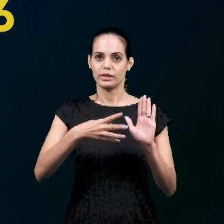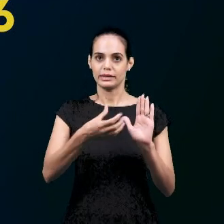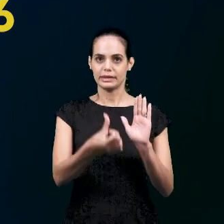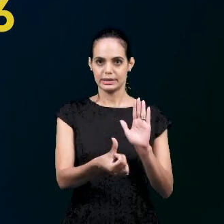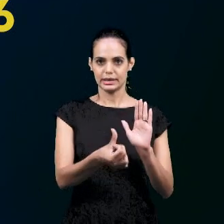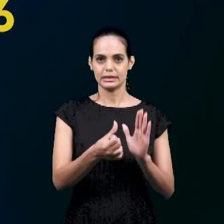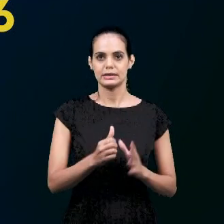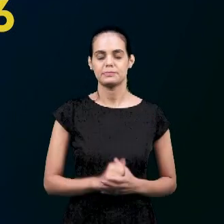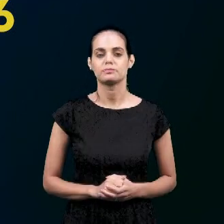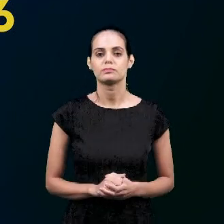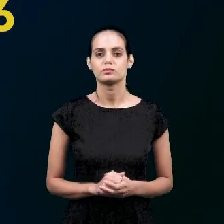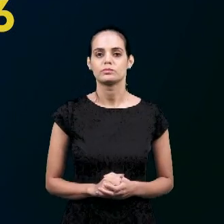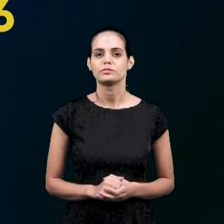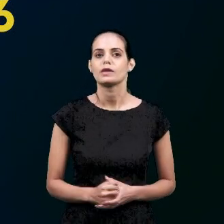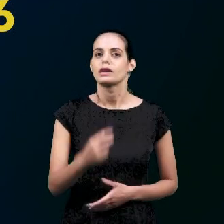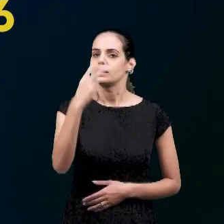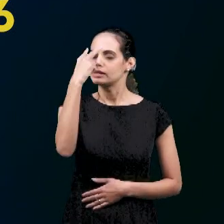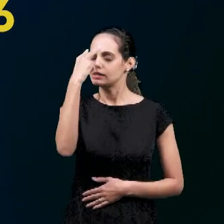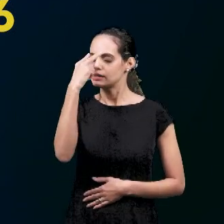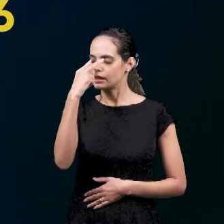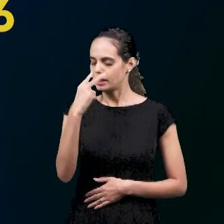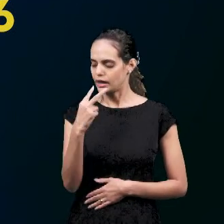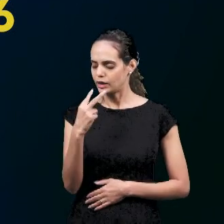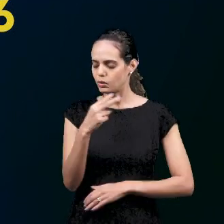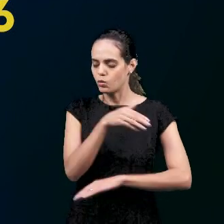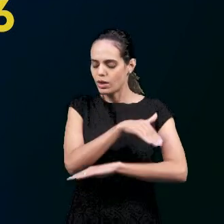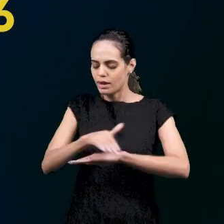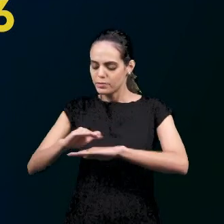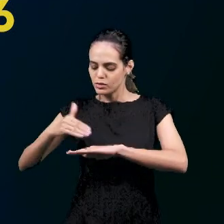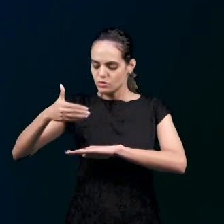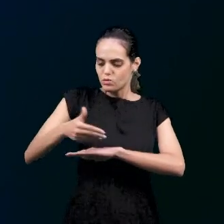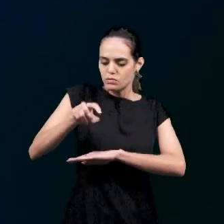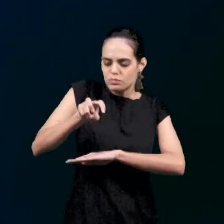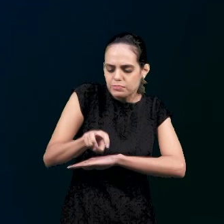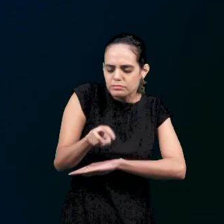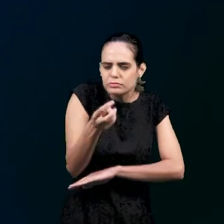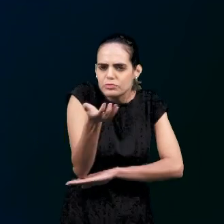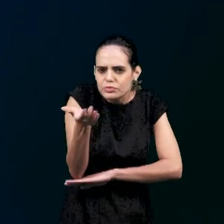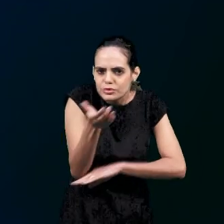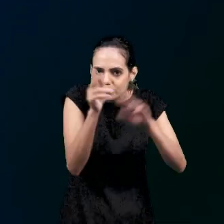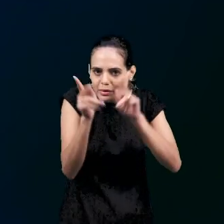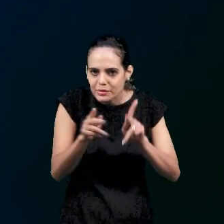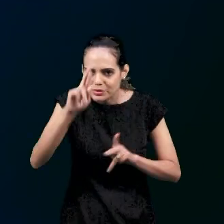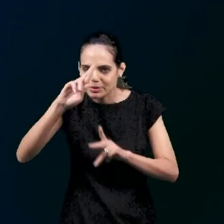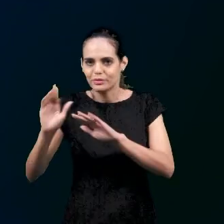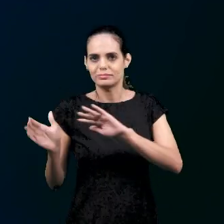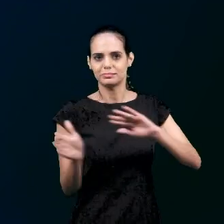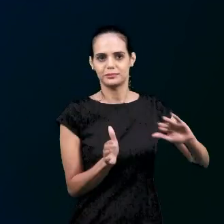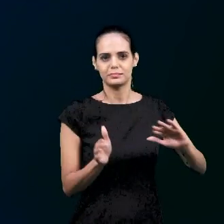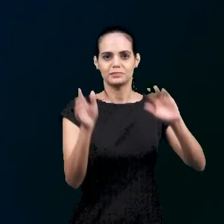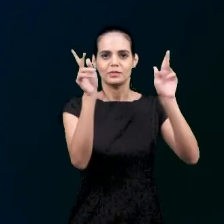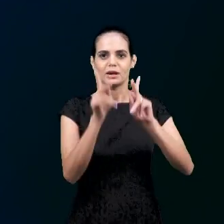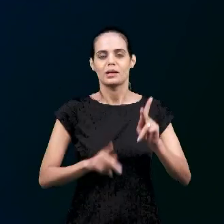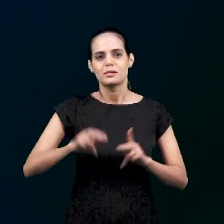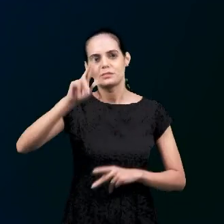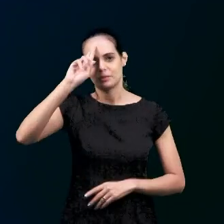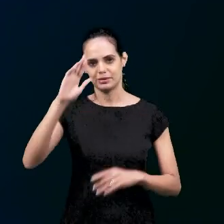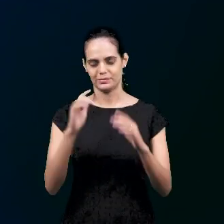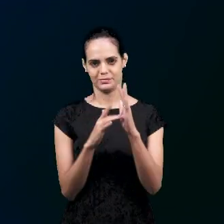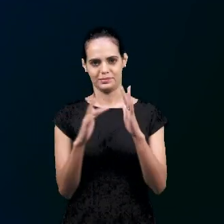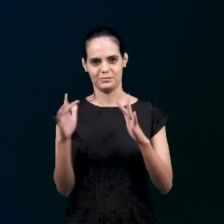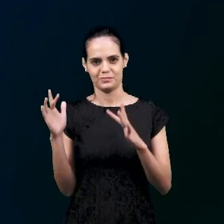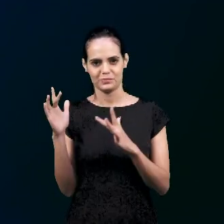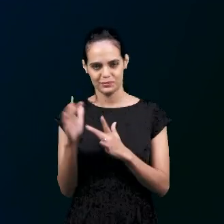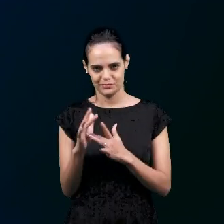trouve en Marc chapitre 10, verset 46. Il était aveugle, il était assis, il mendiait. La paix du Seigneur. La